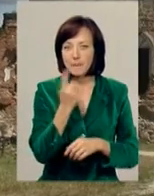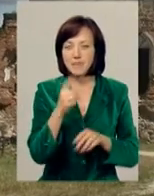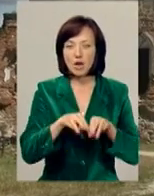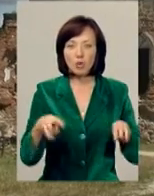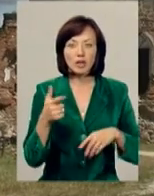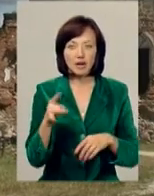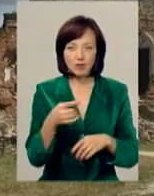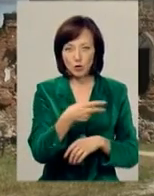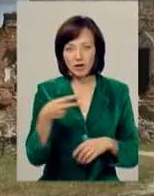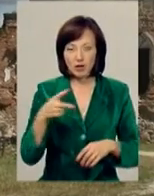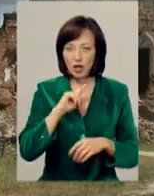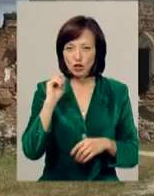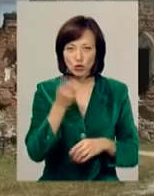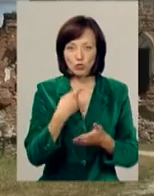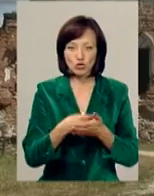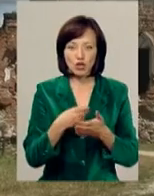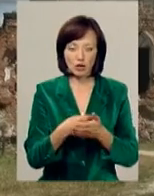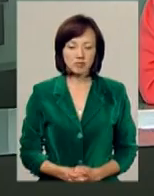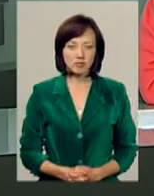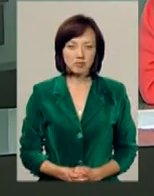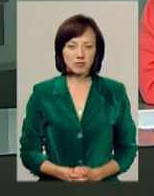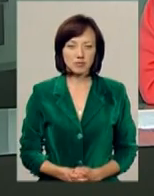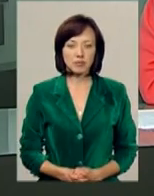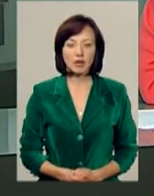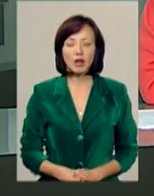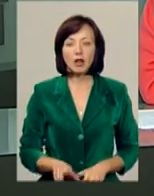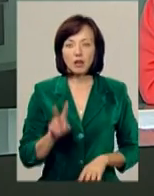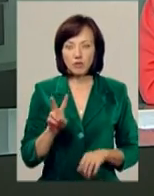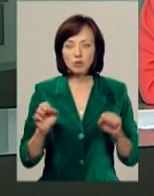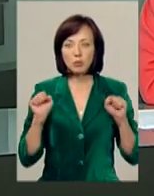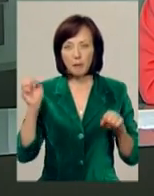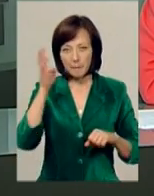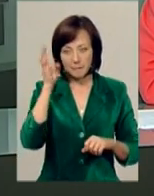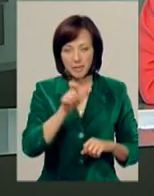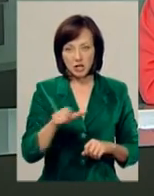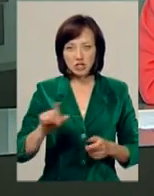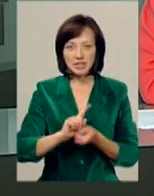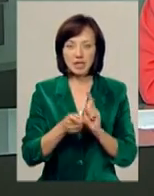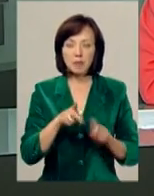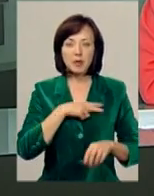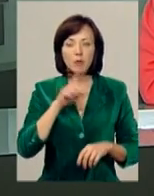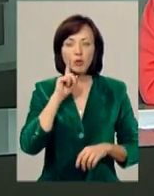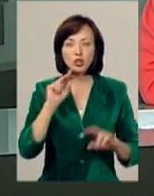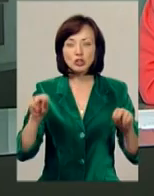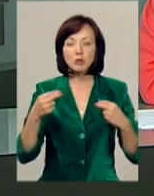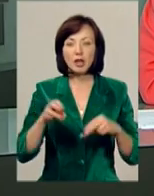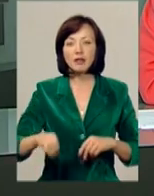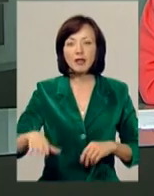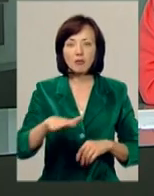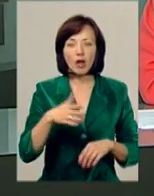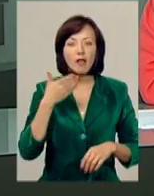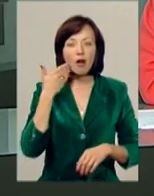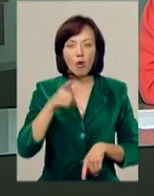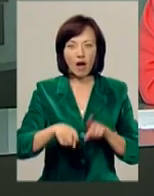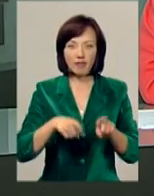гривень сума дорівнює річному бюджету заповідника двоє спортсменів із Хмельниччини стали призерами молодіжного чемпіонату Європи із